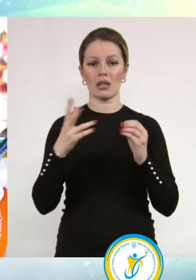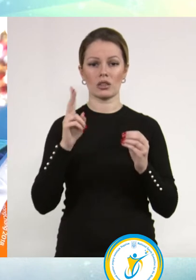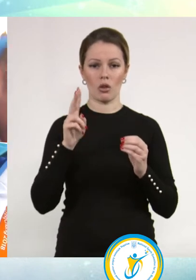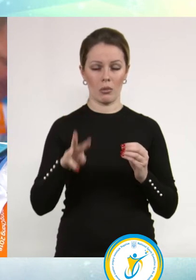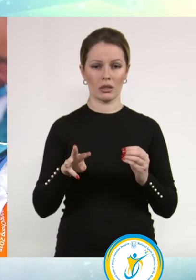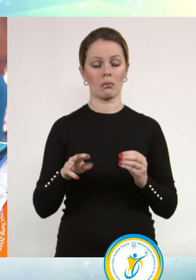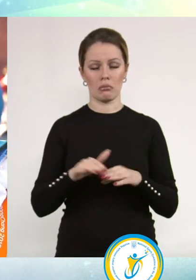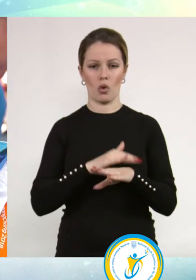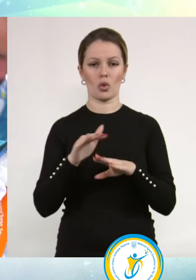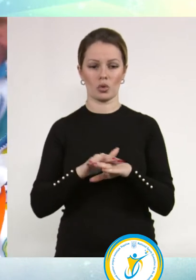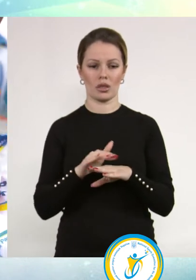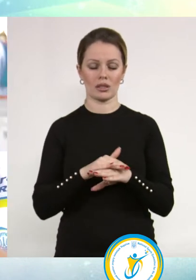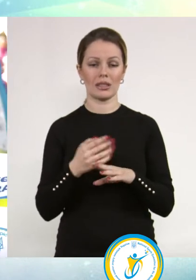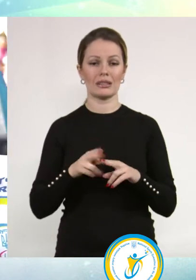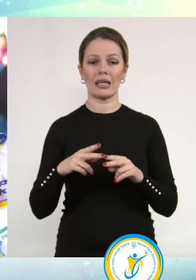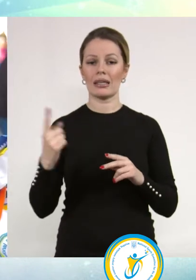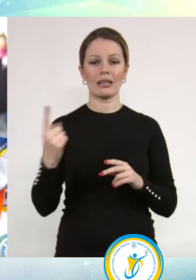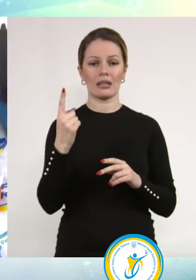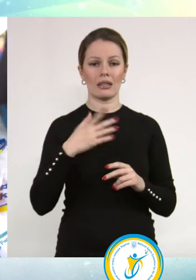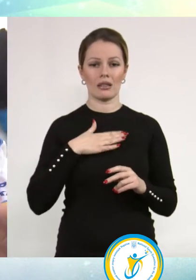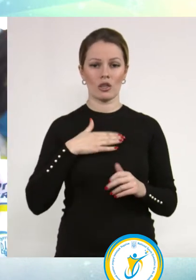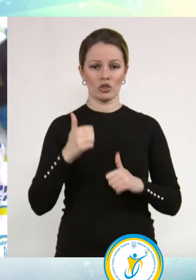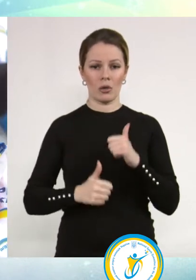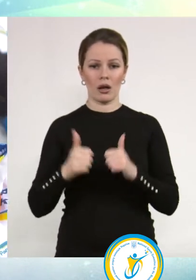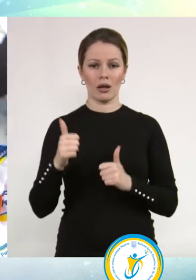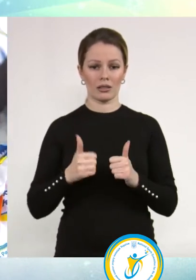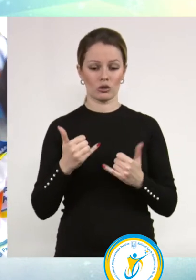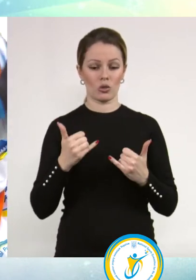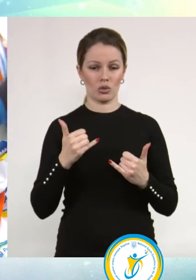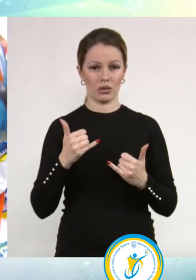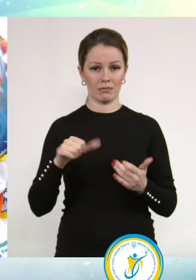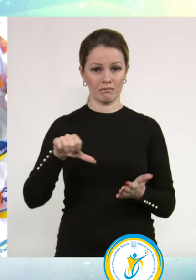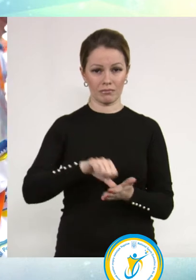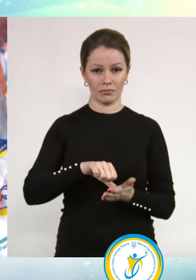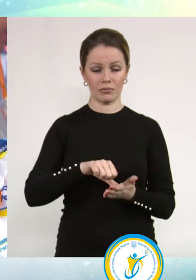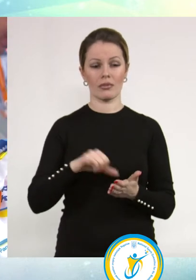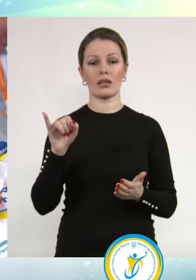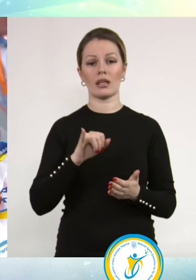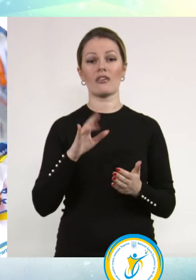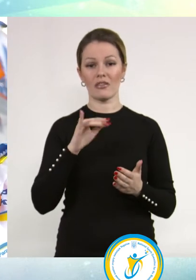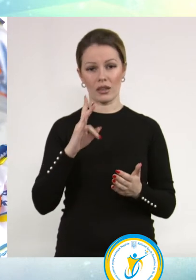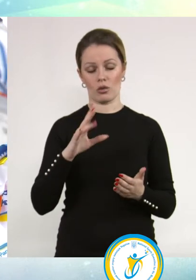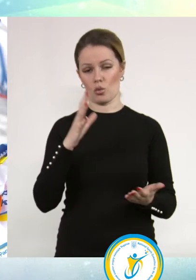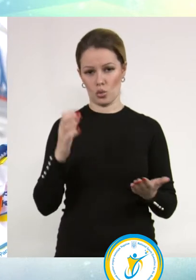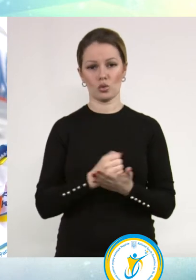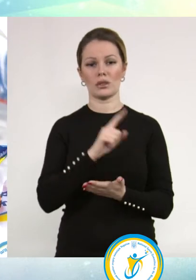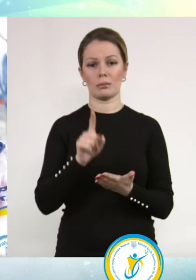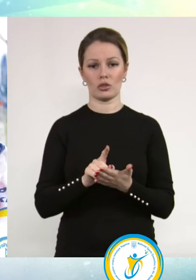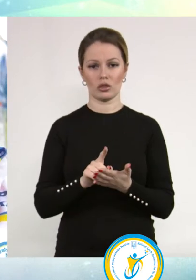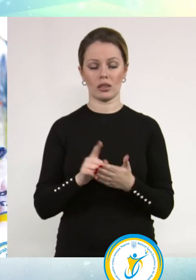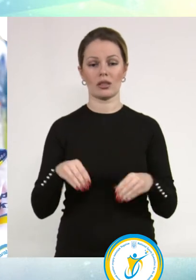кілометрах. Молодець. Це єдиний наш змагальний сет сьогодні. І він успішний. Він сьогодні